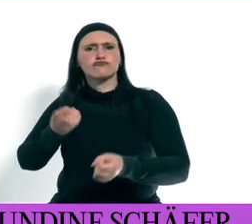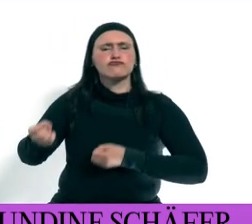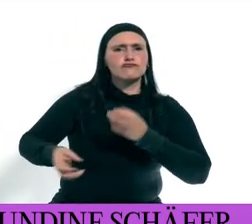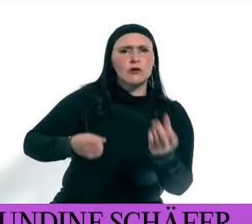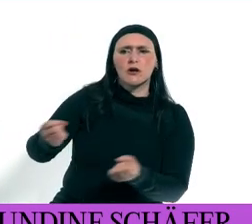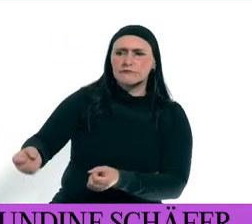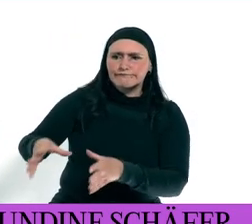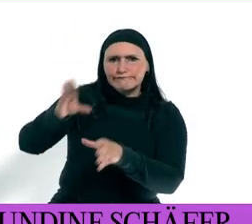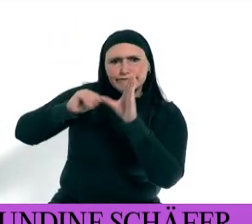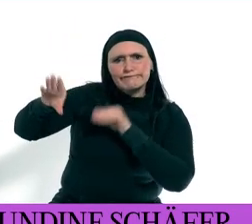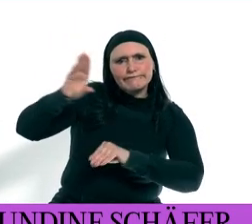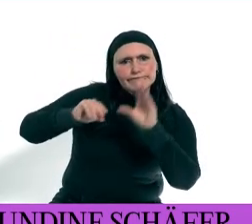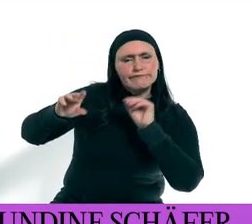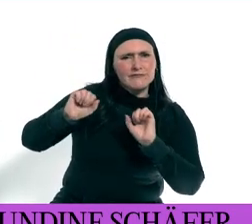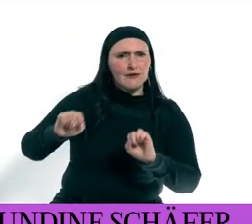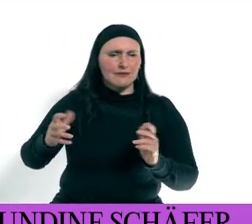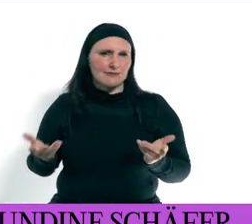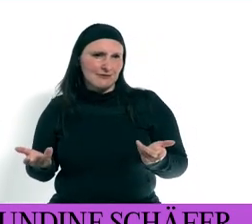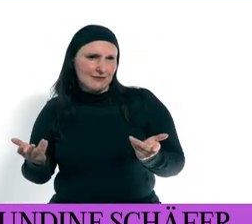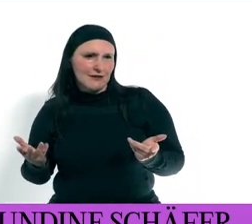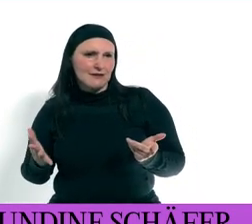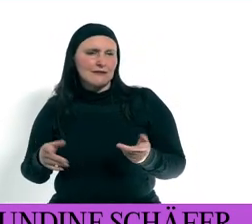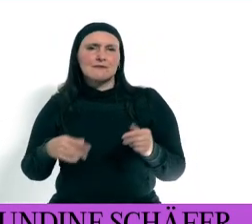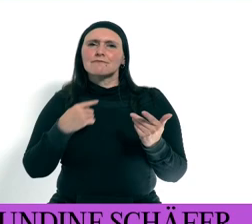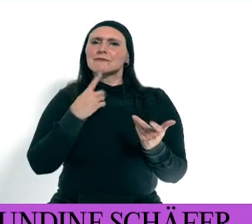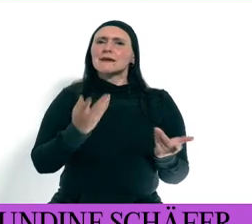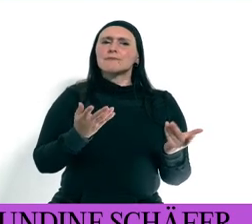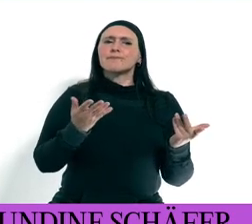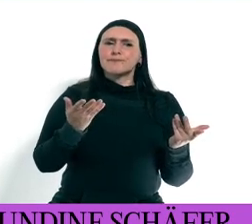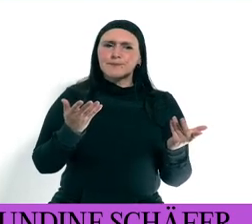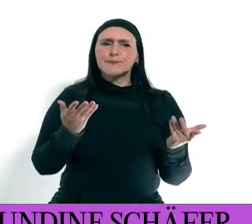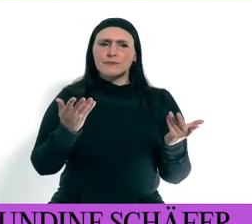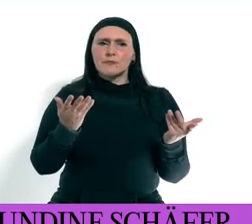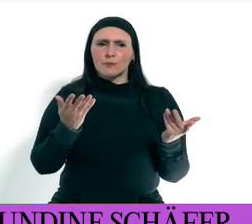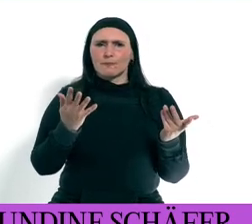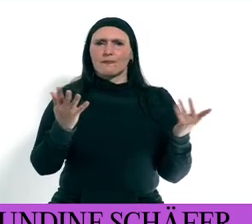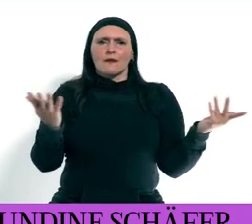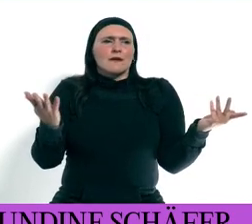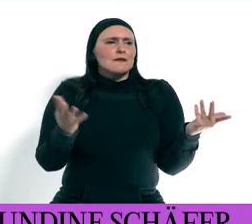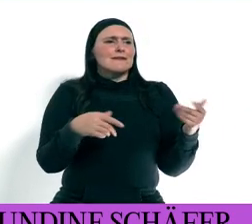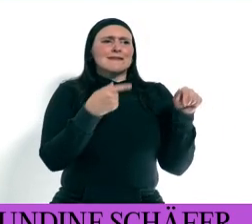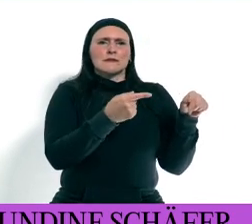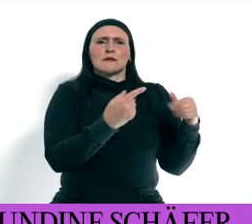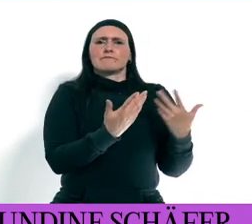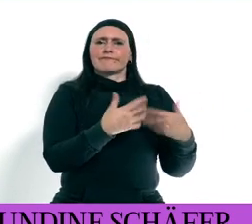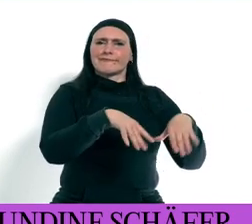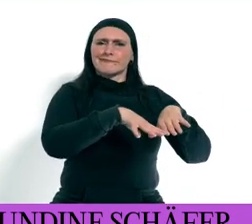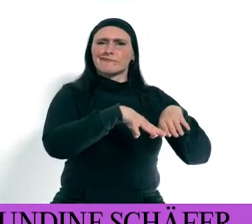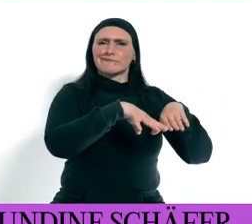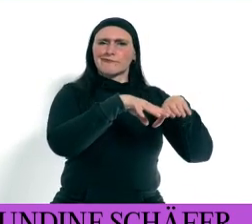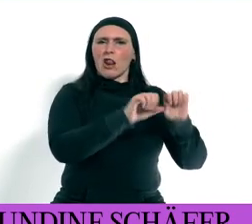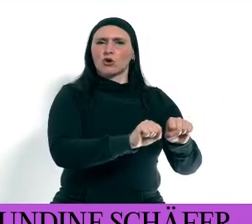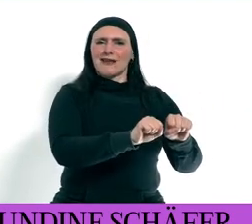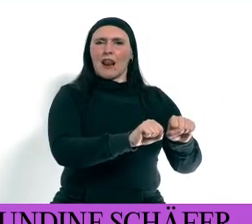Kunstschaffende, sich viel organischer zu konstituieren, zusammenzufinden.